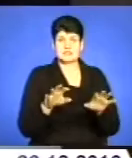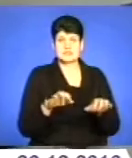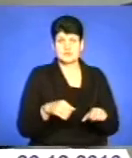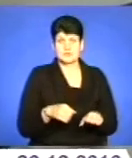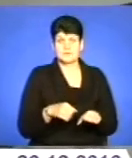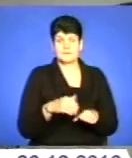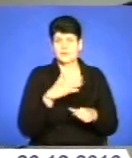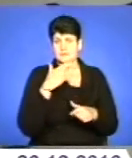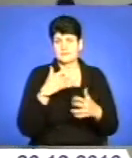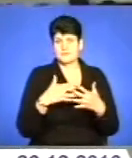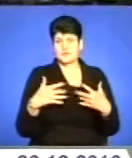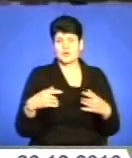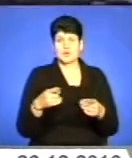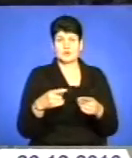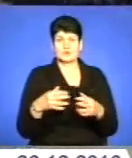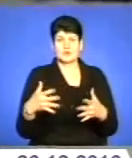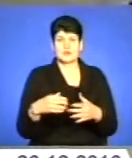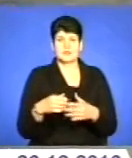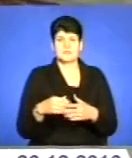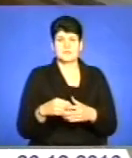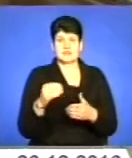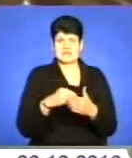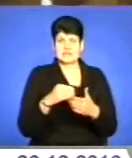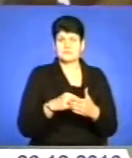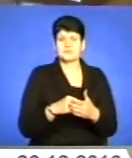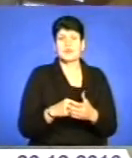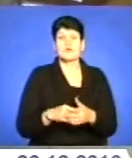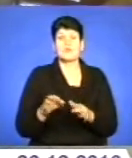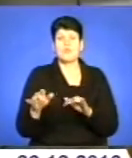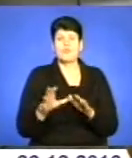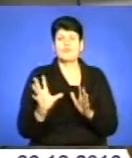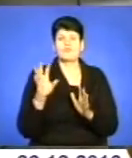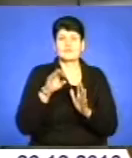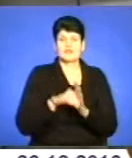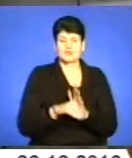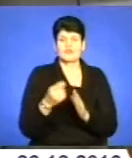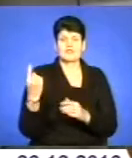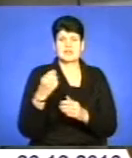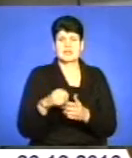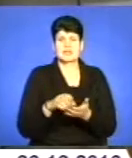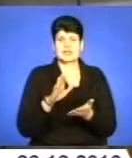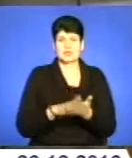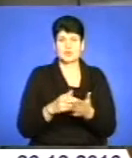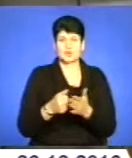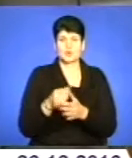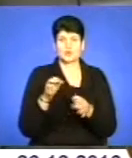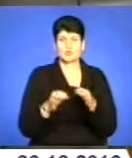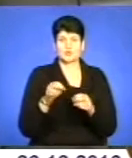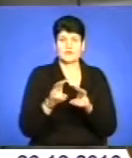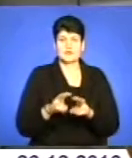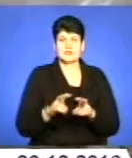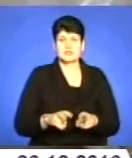ряд зброї, а також боєприпасів. Подію поліцейські внесуть до єдиного реєстру досудових розслідувань за статтею